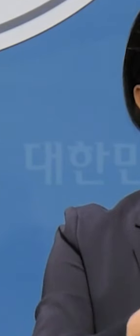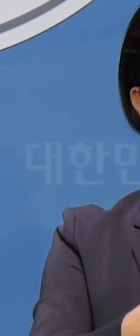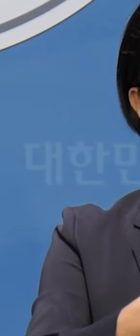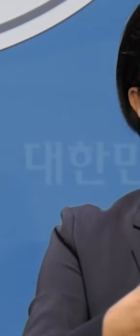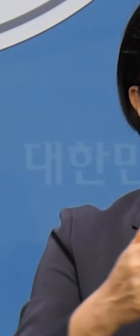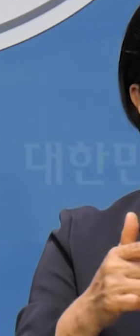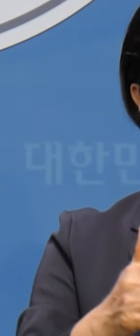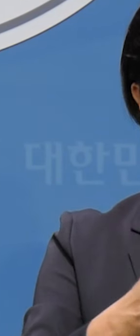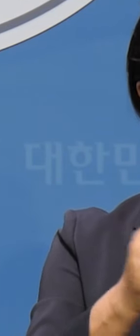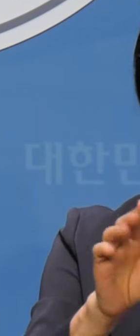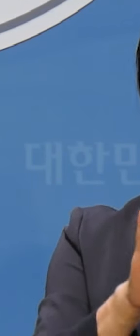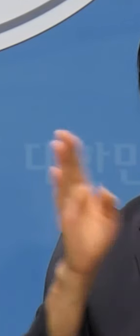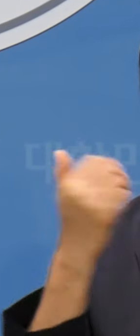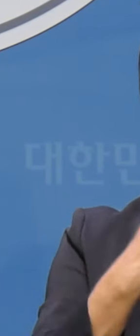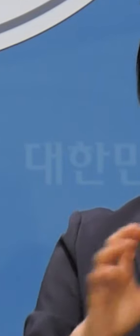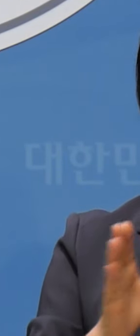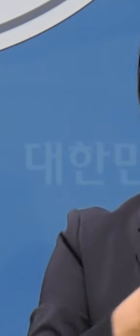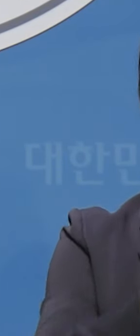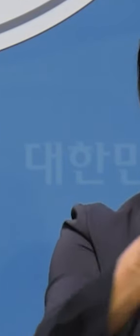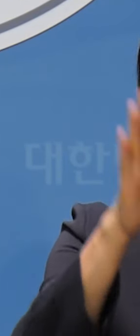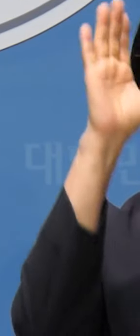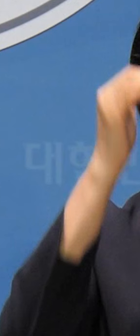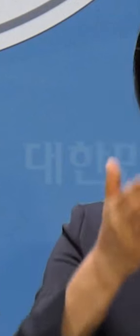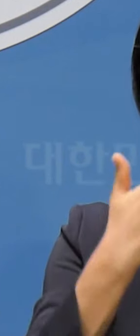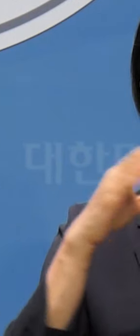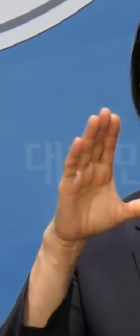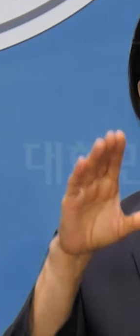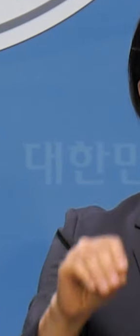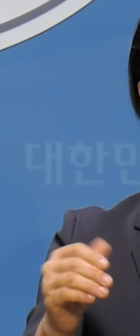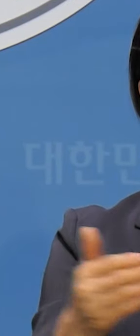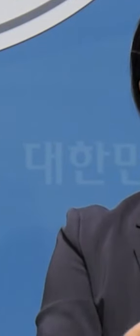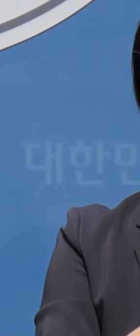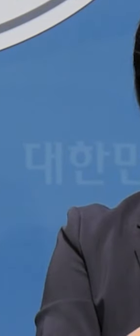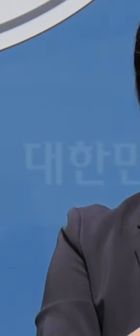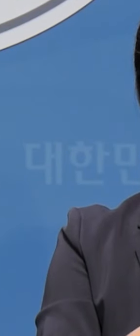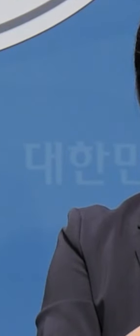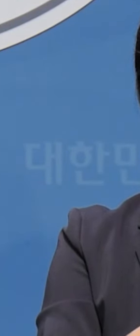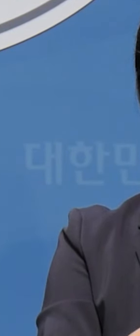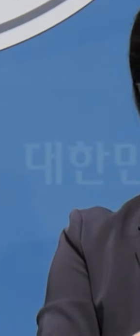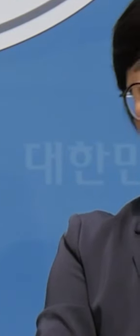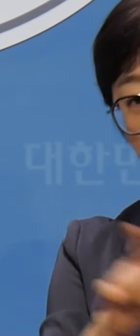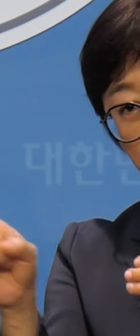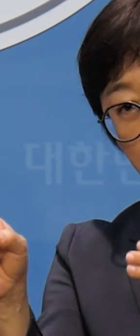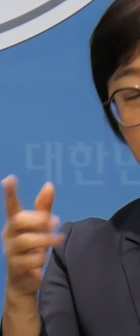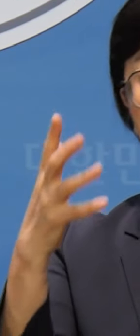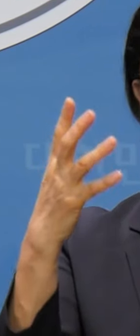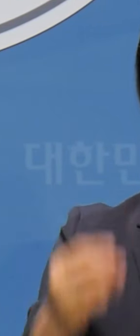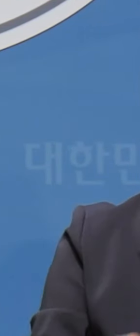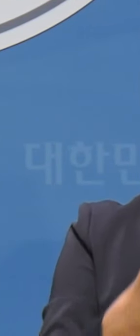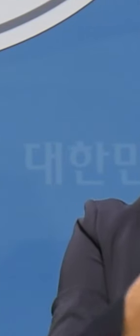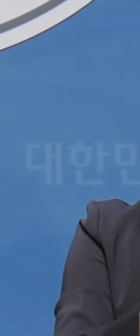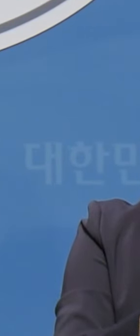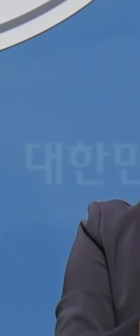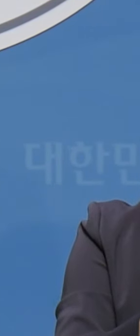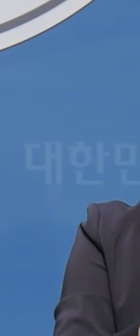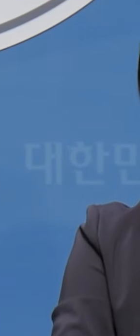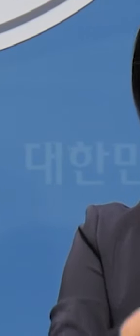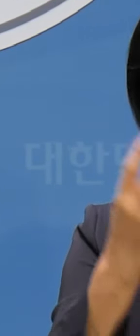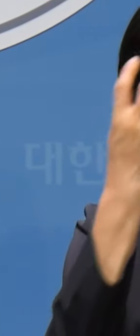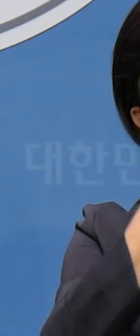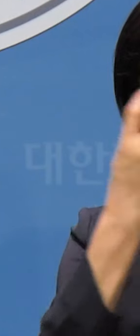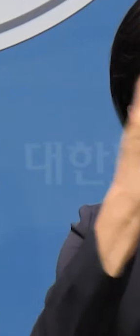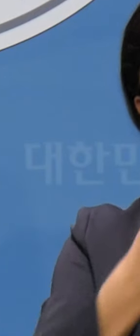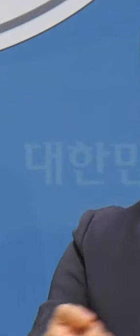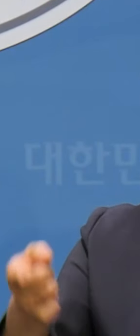개최하여 오늘 의결한 개식용 종식법 이외에 산적한 민생 입법 과제 심의에